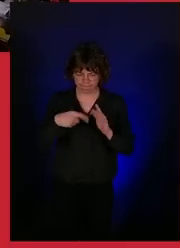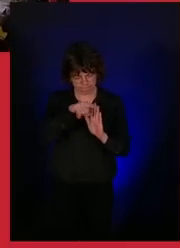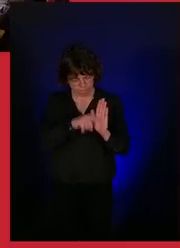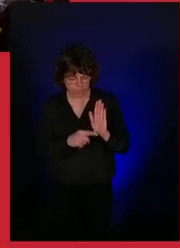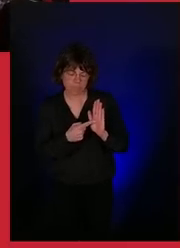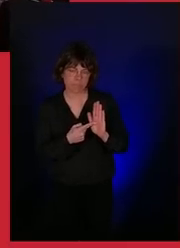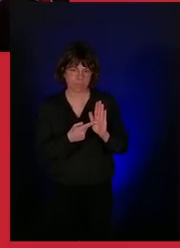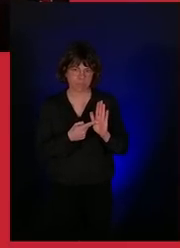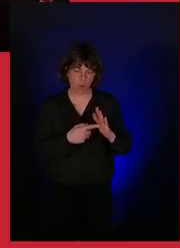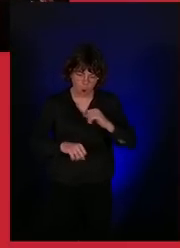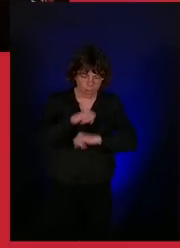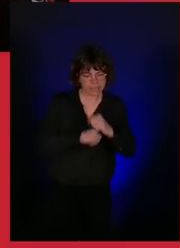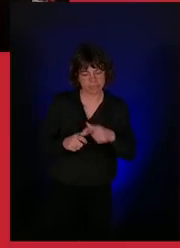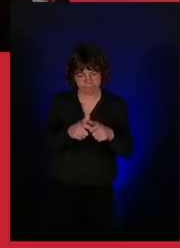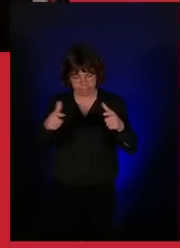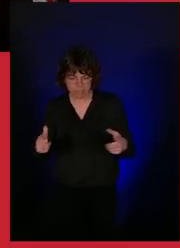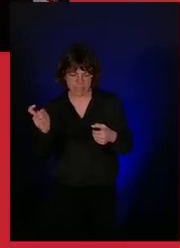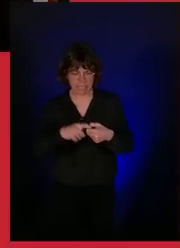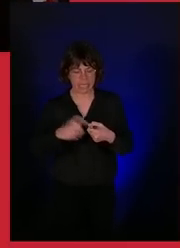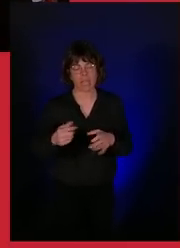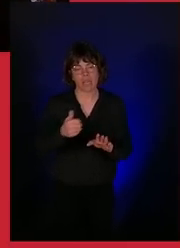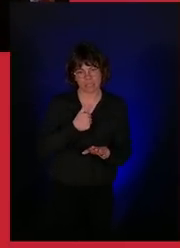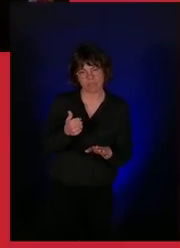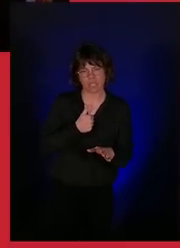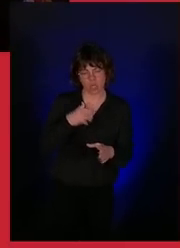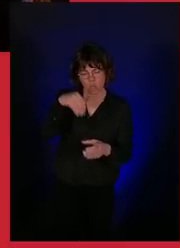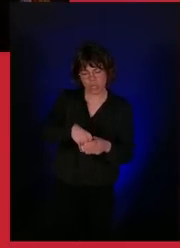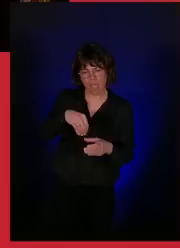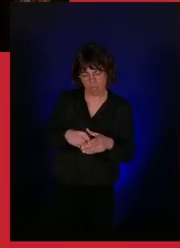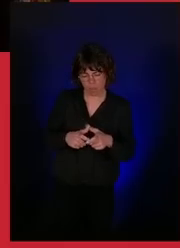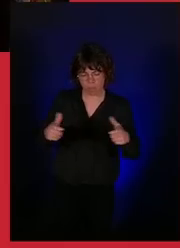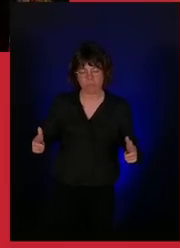La structuration des syndiqués individuels inter-entreprises.